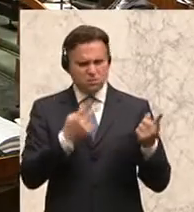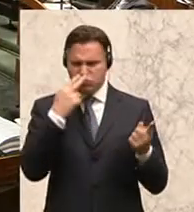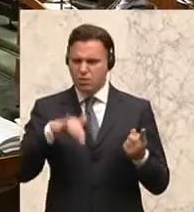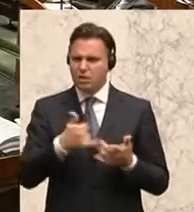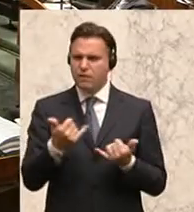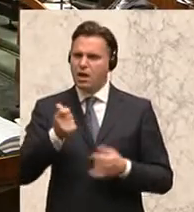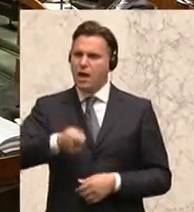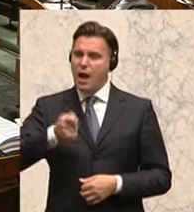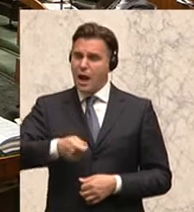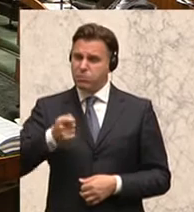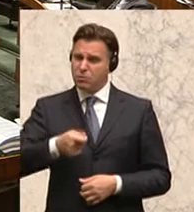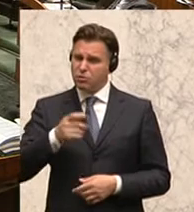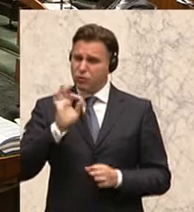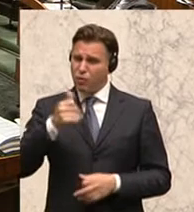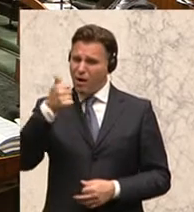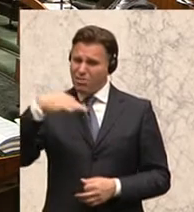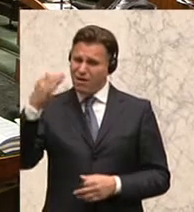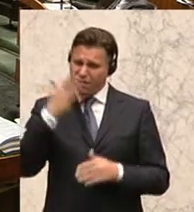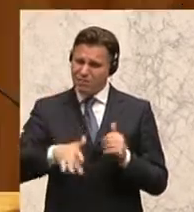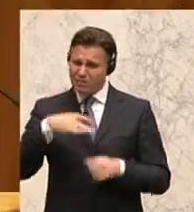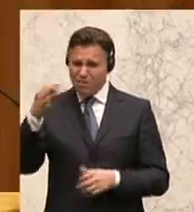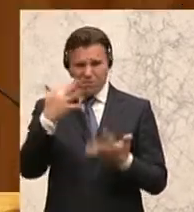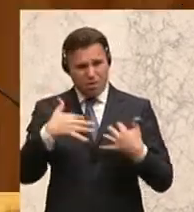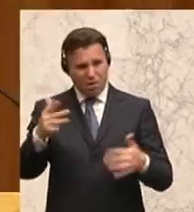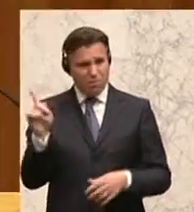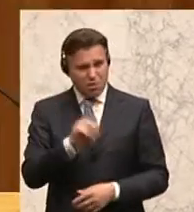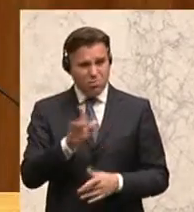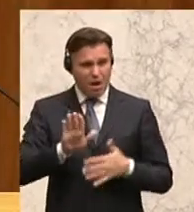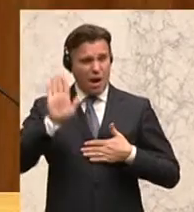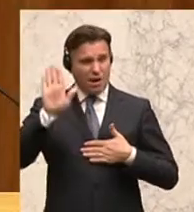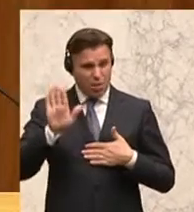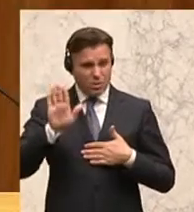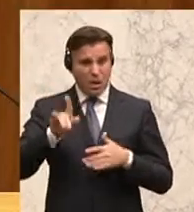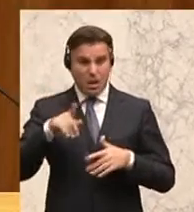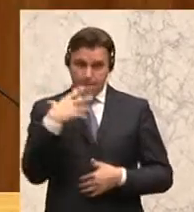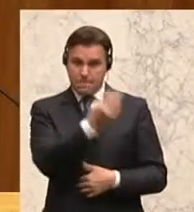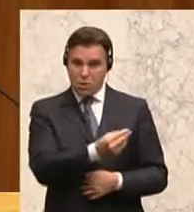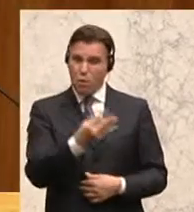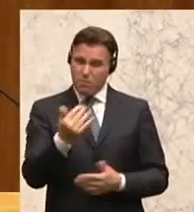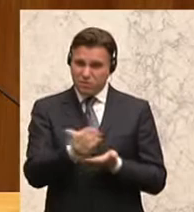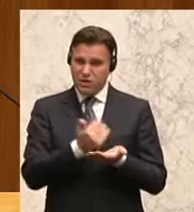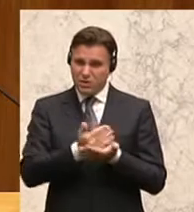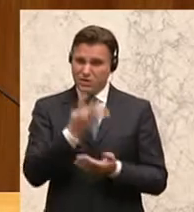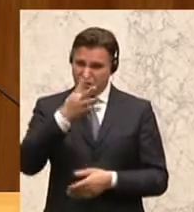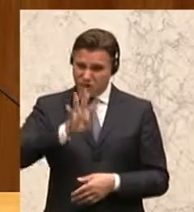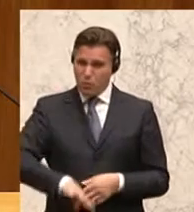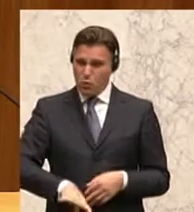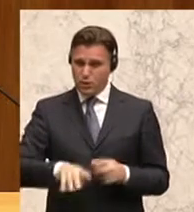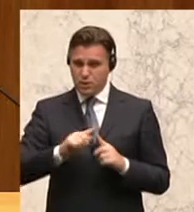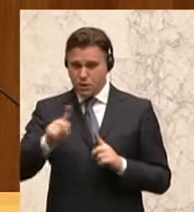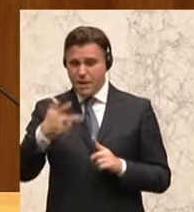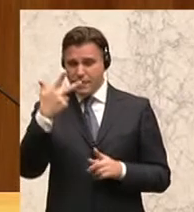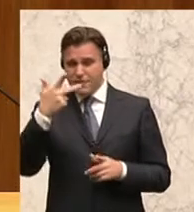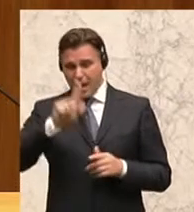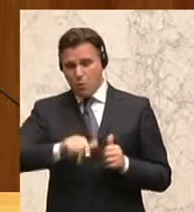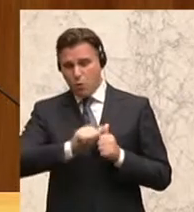für einen allerletzten Tag des Plenums angelobt wird, dafür 4 Monate Gehalt abcasht, 3 Monate Gehaltsvorzahlung, alle